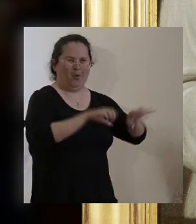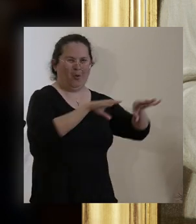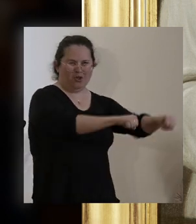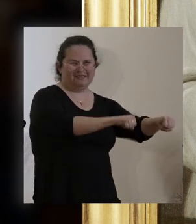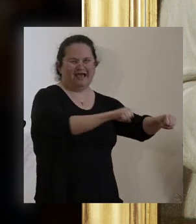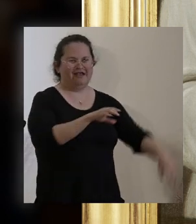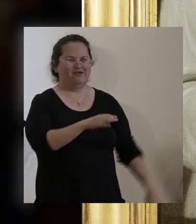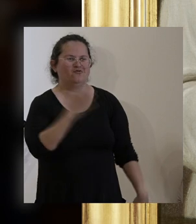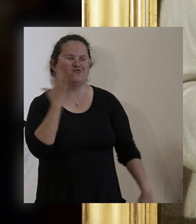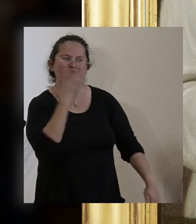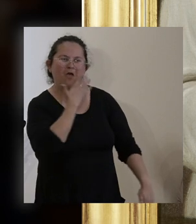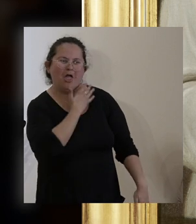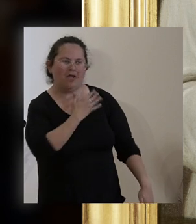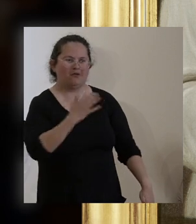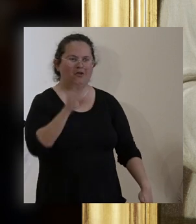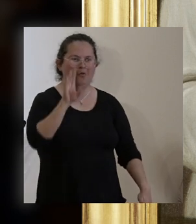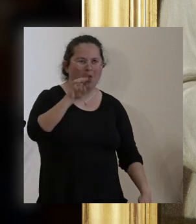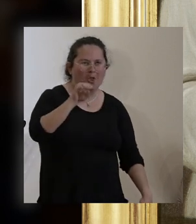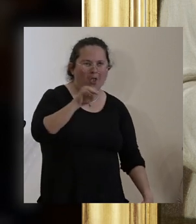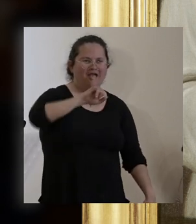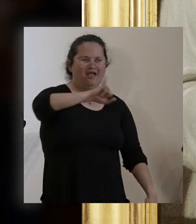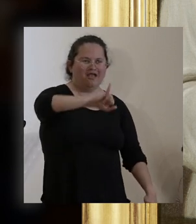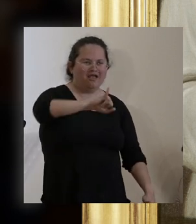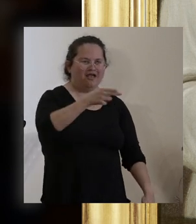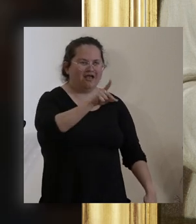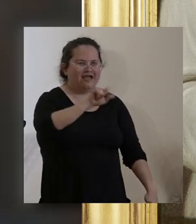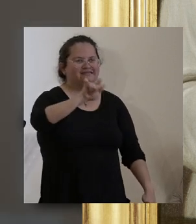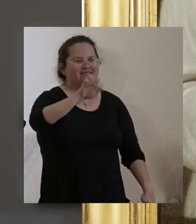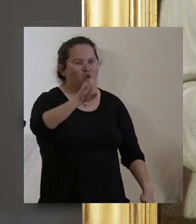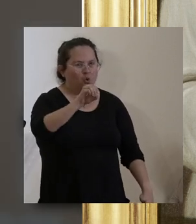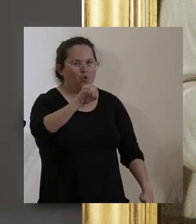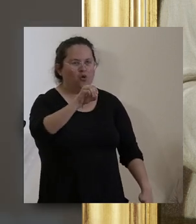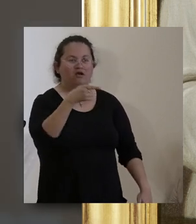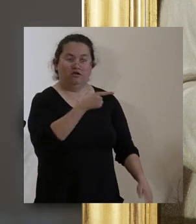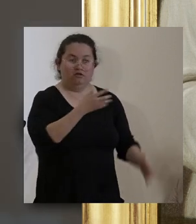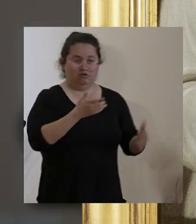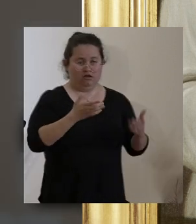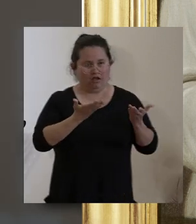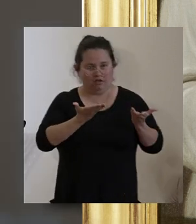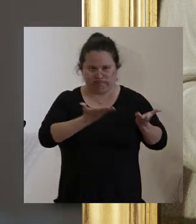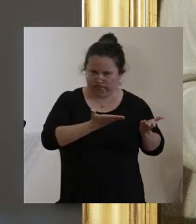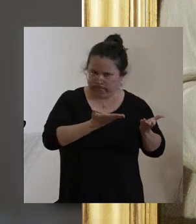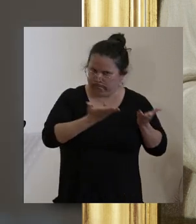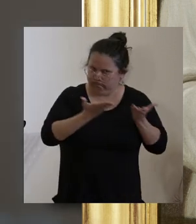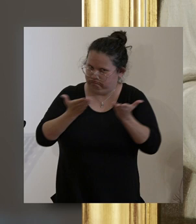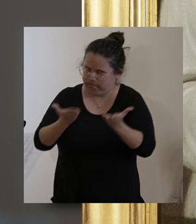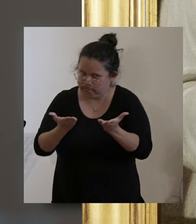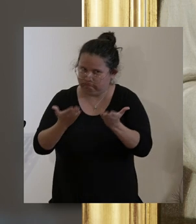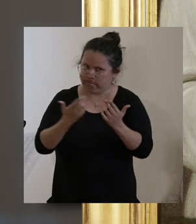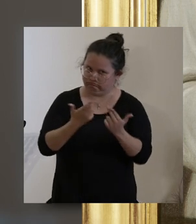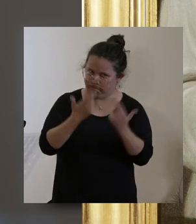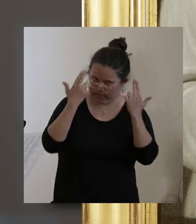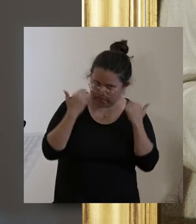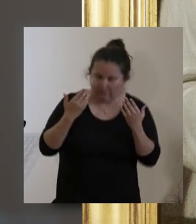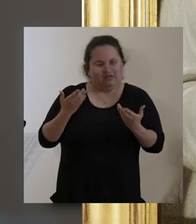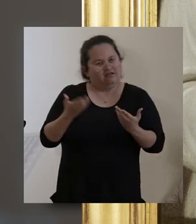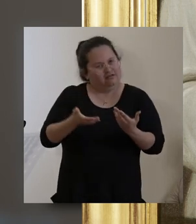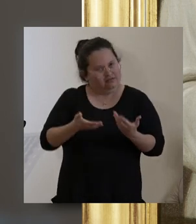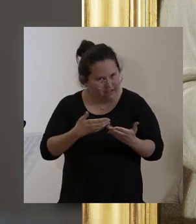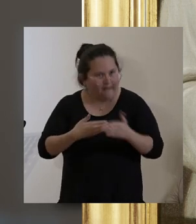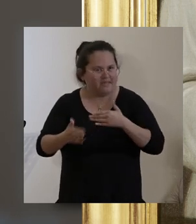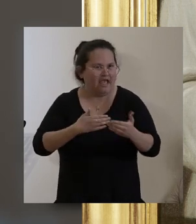En apportant ces produits à Marguerite d'Heurbrouck, elle est dans une posture de servante, certes, mais elle symbolise elle